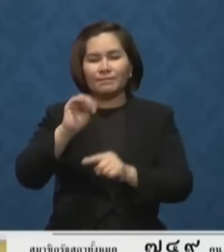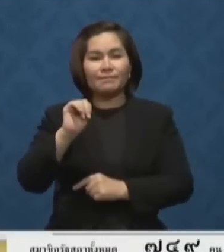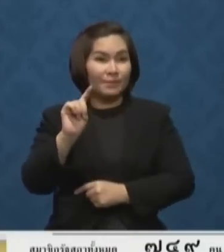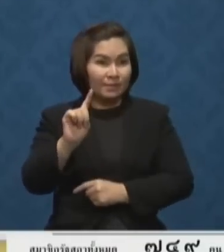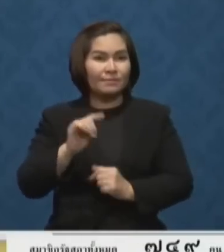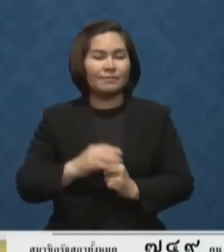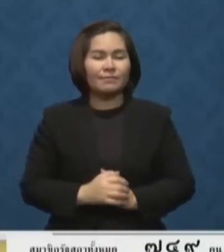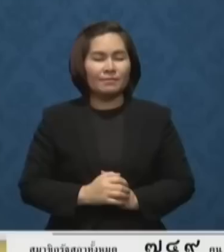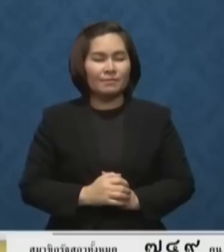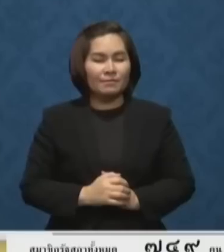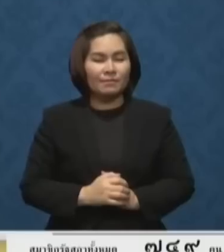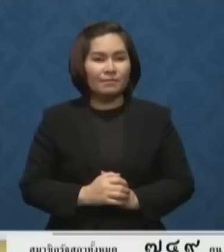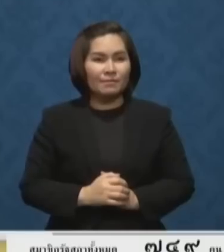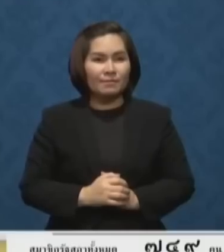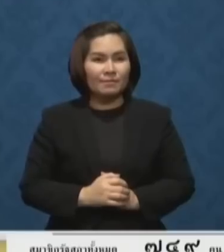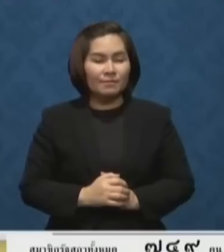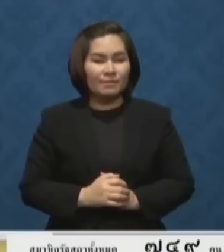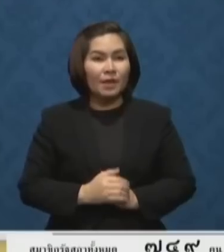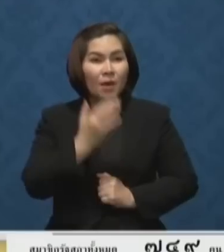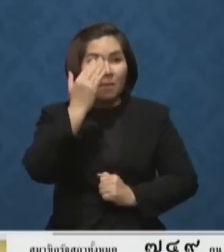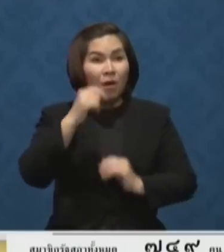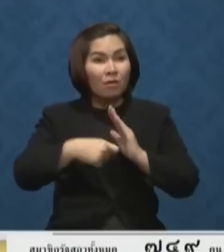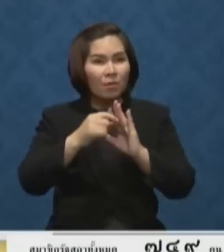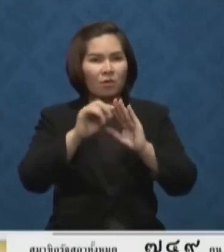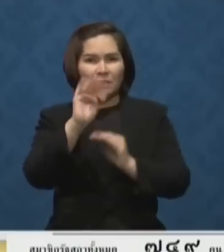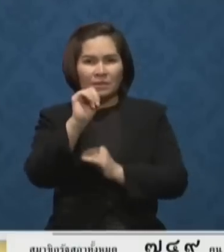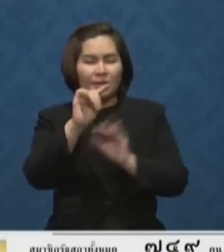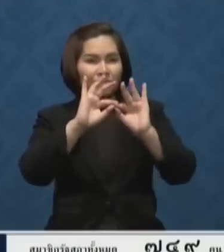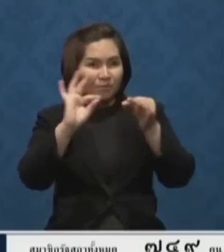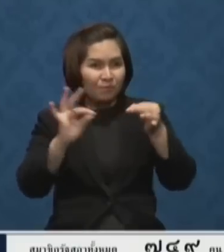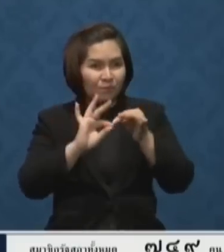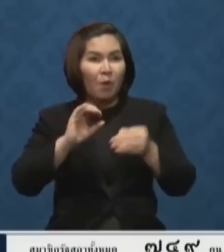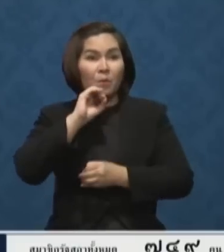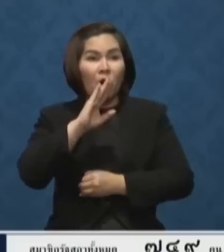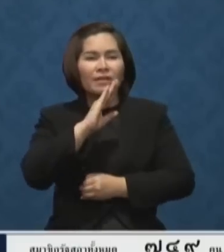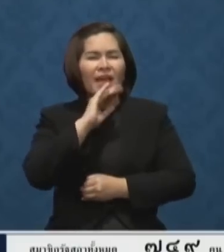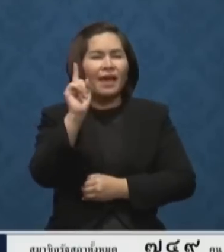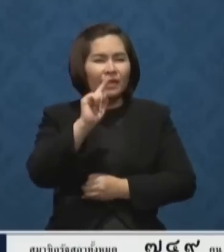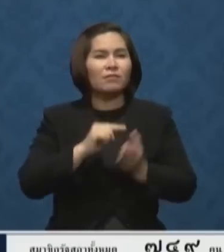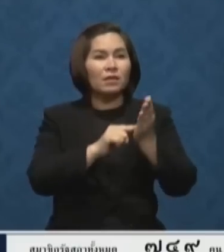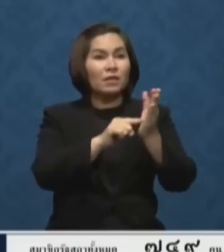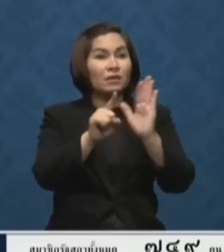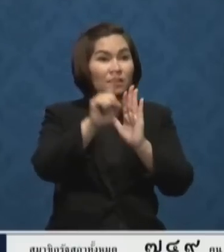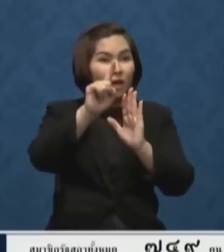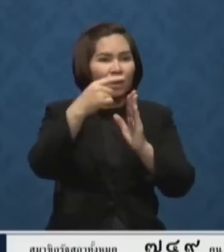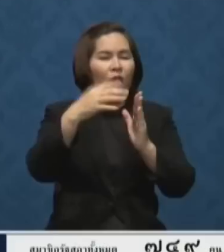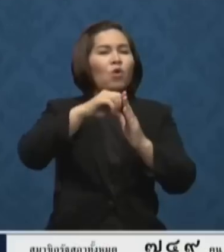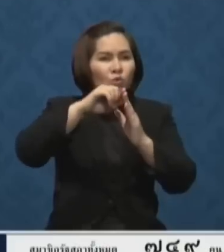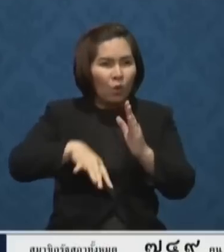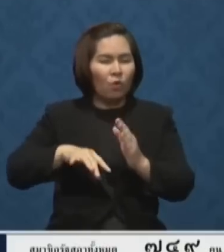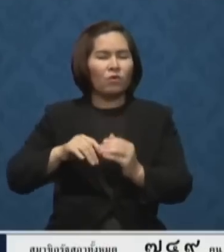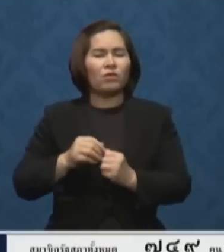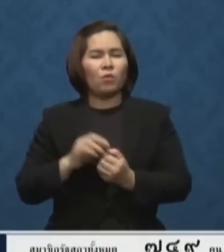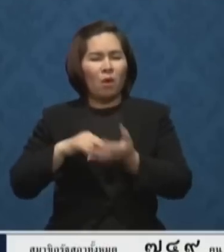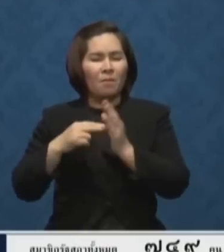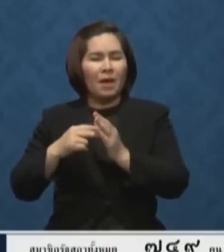ซึ่งได้ปัญหัดไว้นะครับว่ายัติใดที่ตกไปแล้ว ห้ามนำยัิซึ่มีหรก